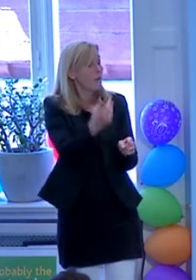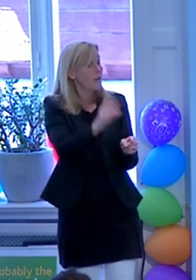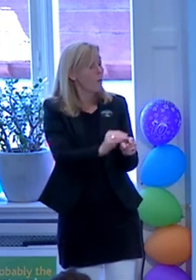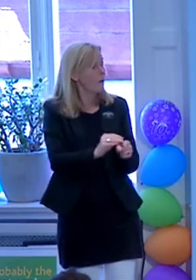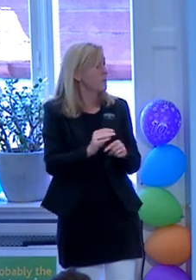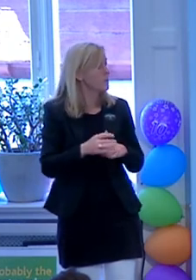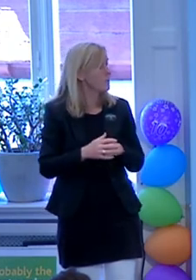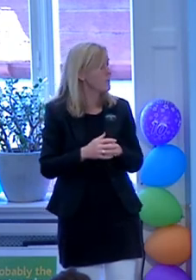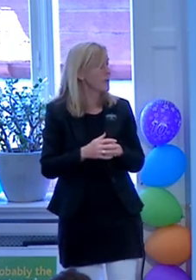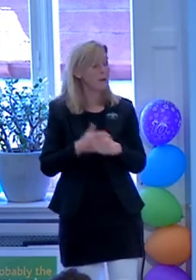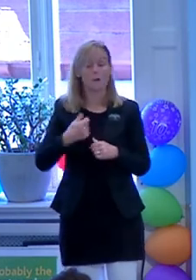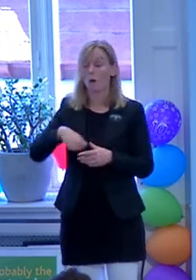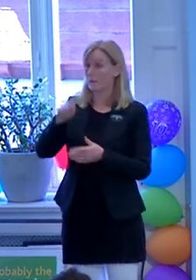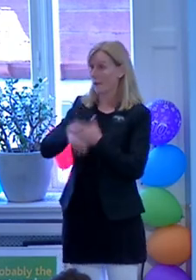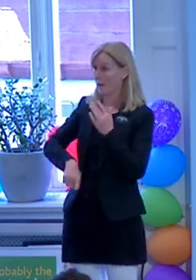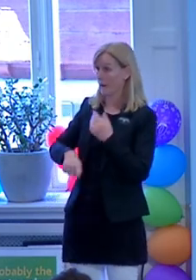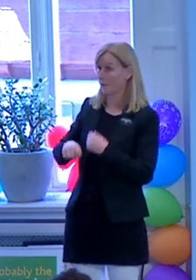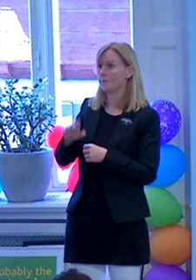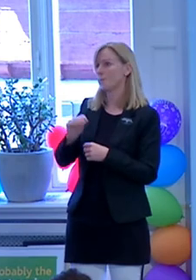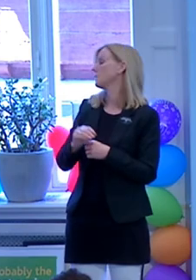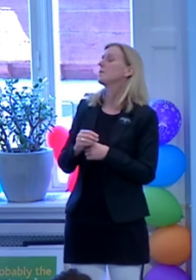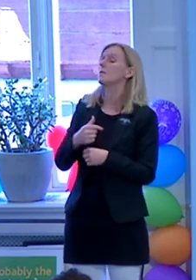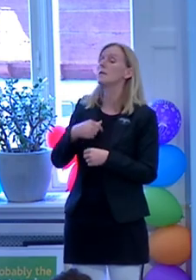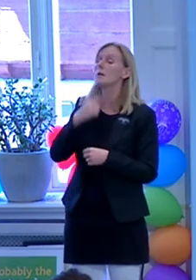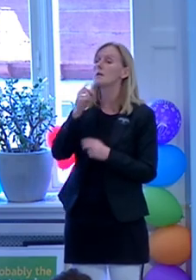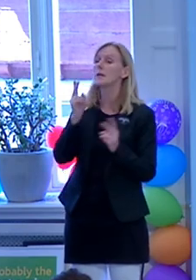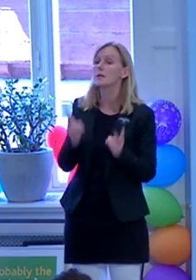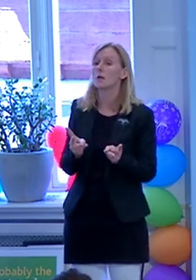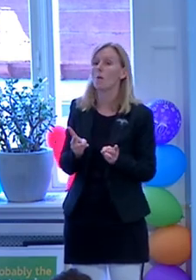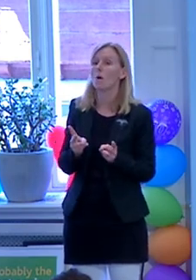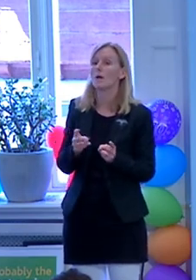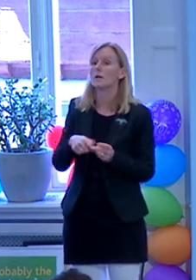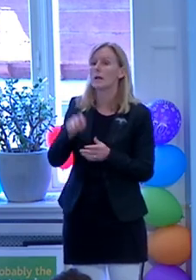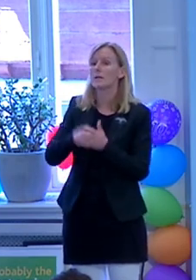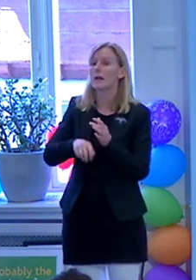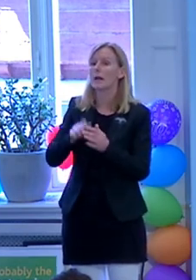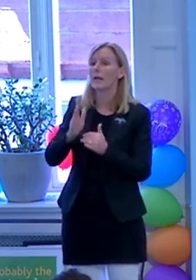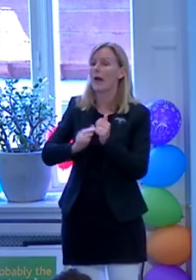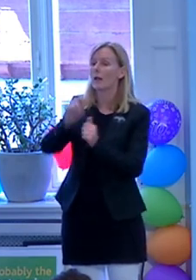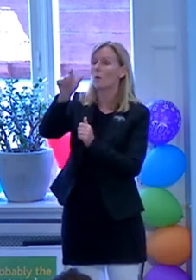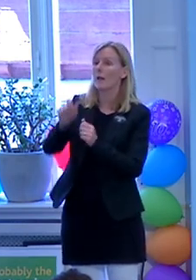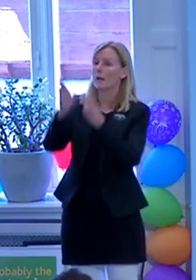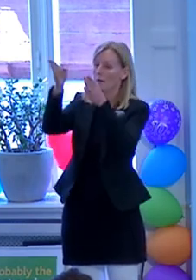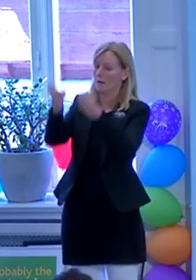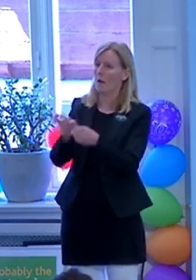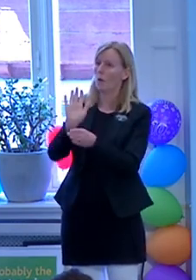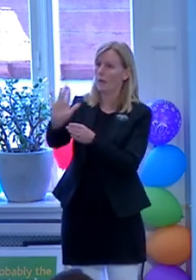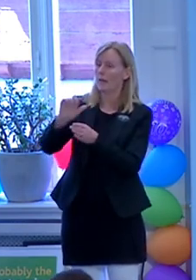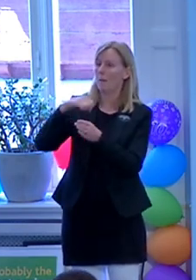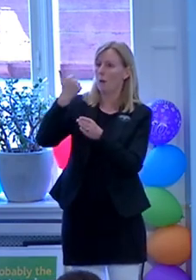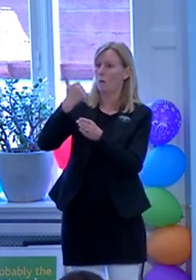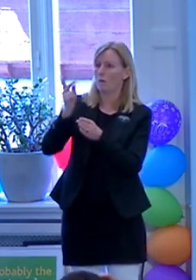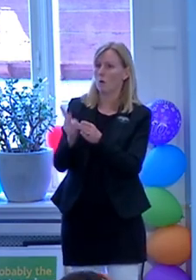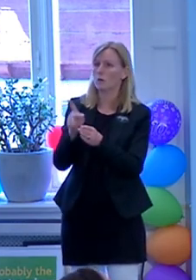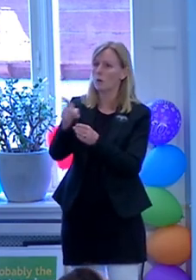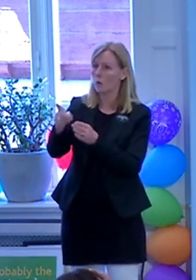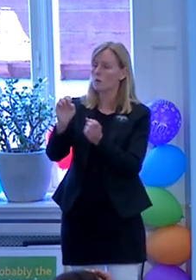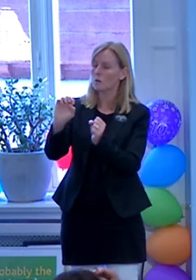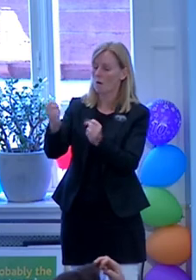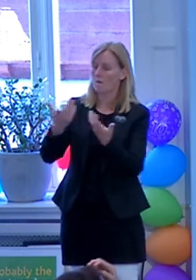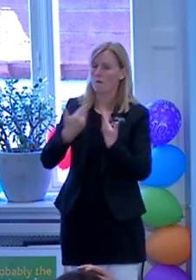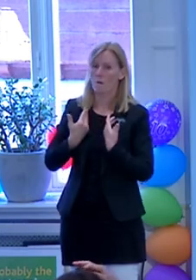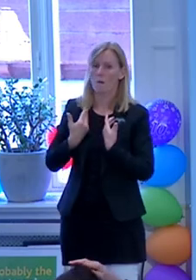Ja. Ska jag börja? Mm. Nej, men jag skulle säga att just det är att det ska handla om dig och dina behov. Och det ska handla om att du ska kunna